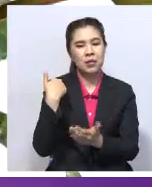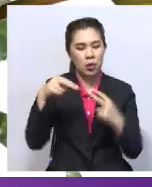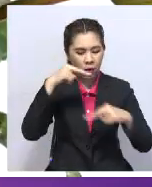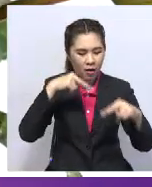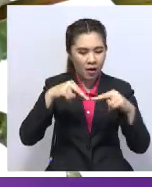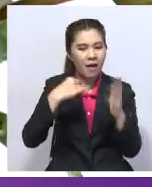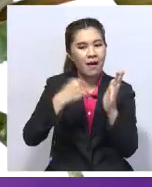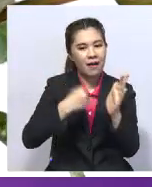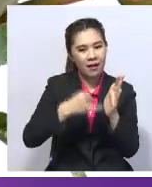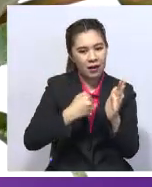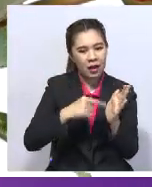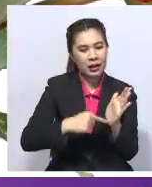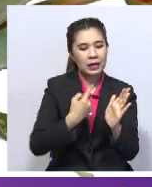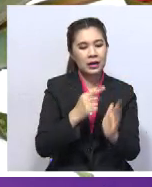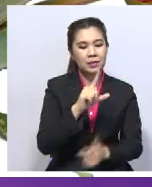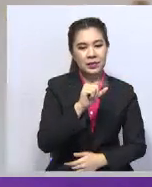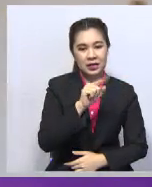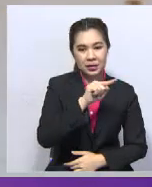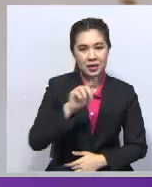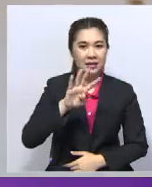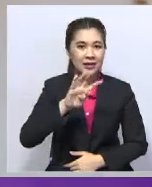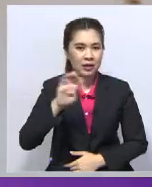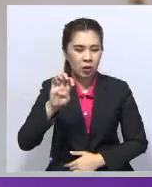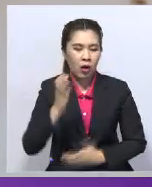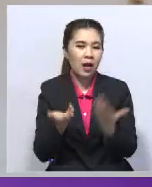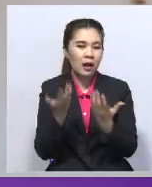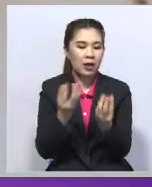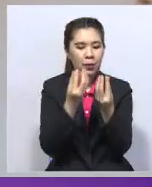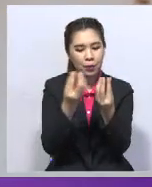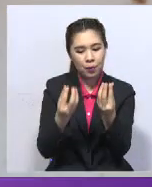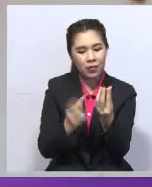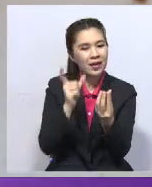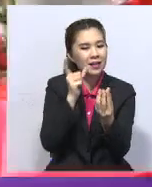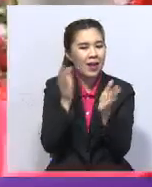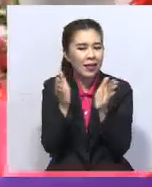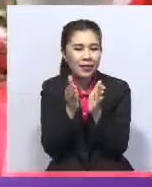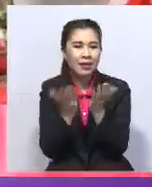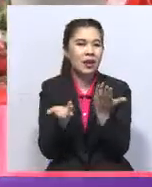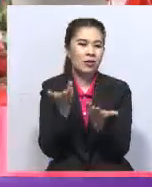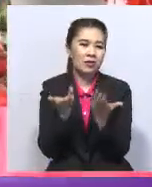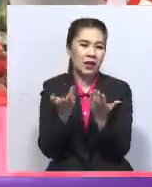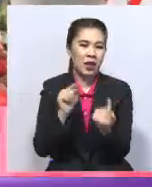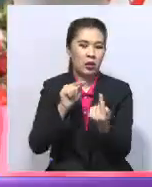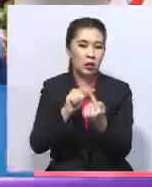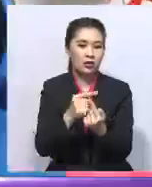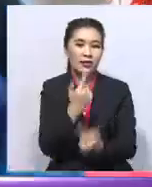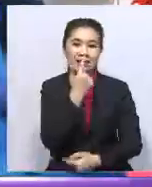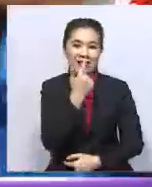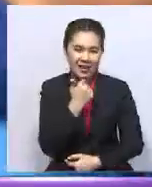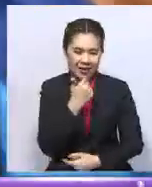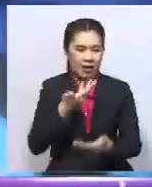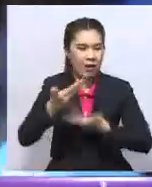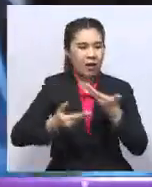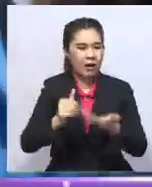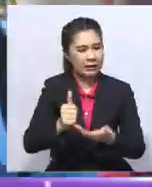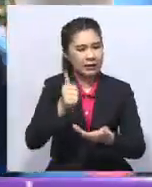ก็มีตั้งแต่20บาทถึง400บาทแล้วแต่ขนาดของช่อและที่ขายดีที่สุดก็คือกุหลาบสีแดงรวมไปถึ